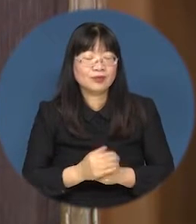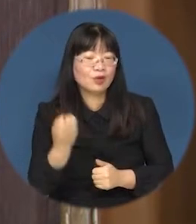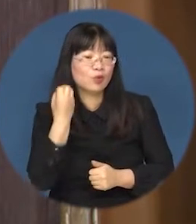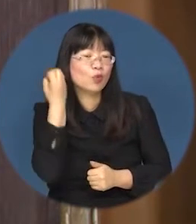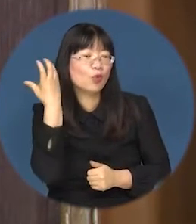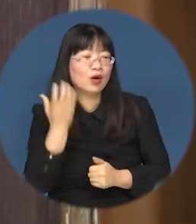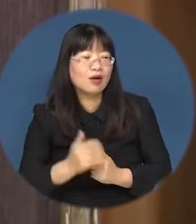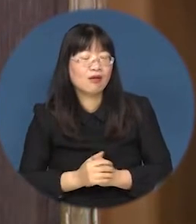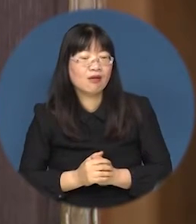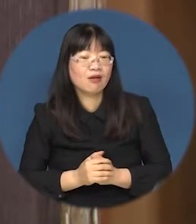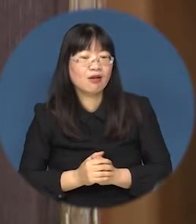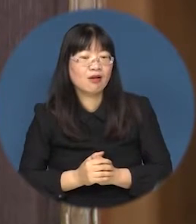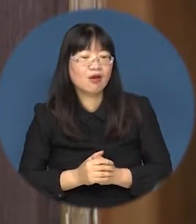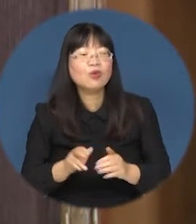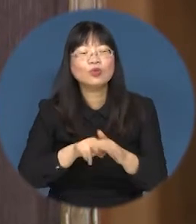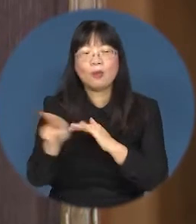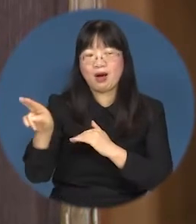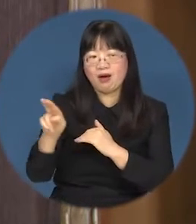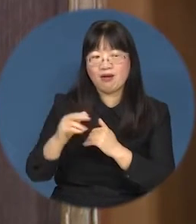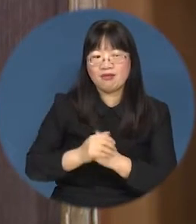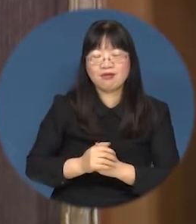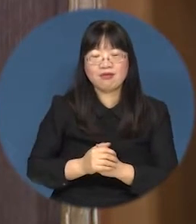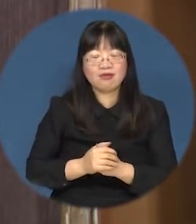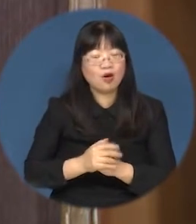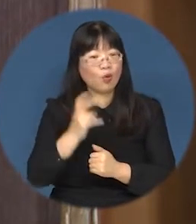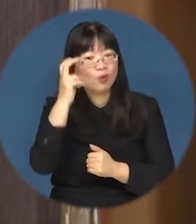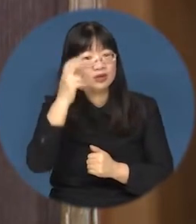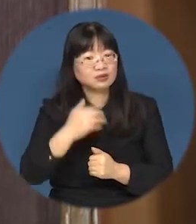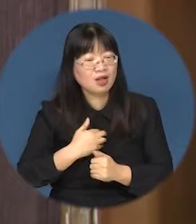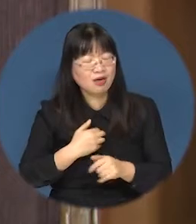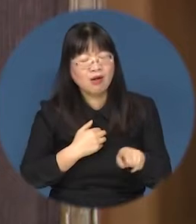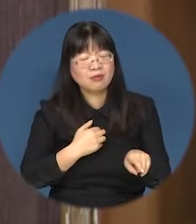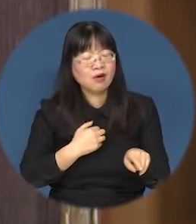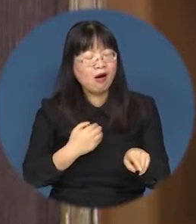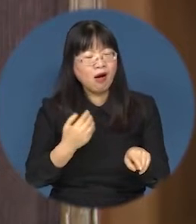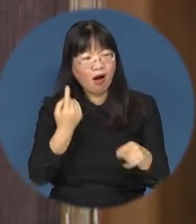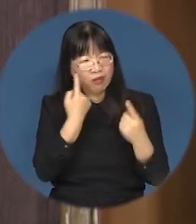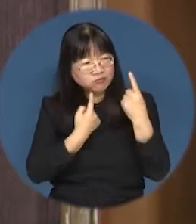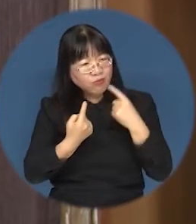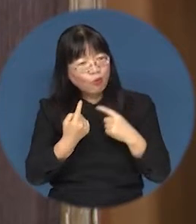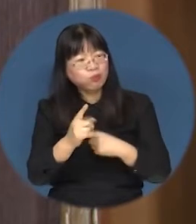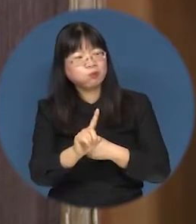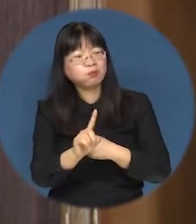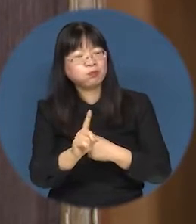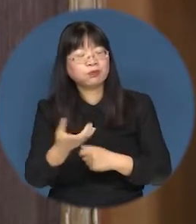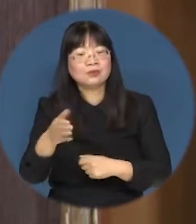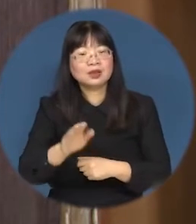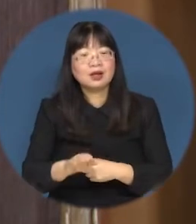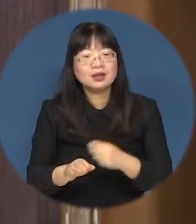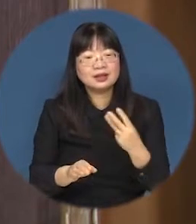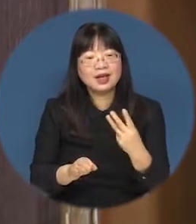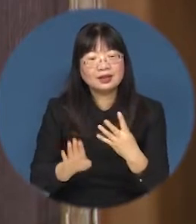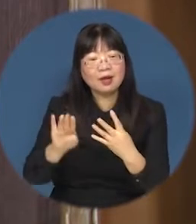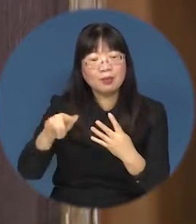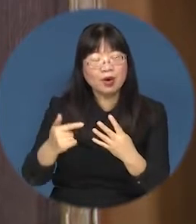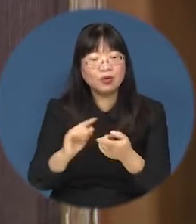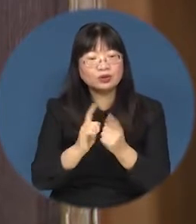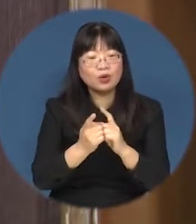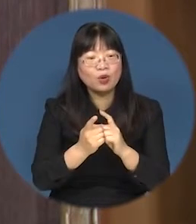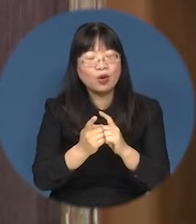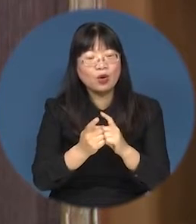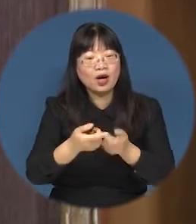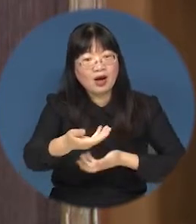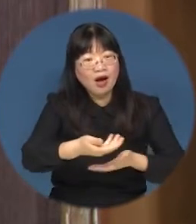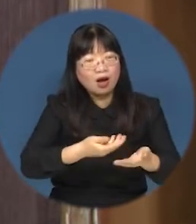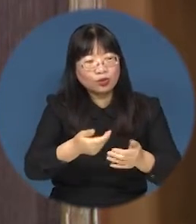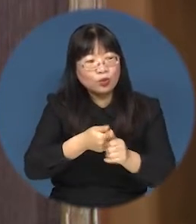고래는 문제는 도망을 가죠. 떠나죠. 혹시 제가 나를 해칠까 봐. 근데 그걸 세네 번을 서로 교감을